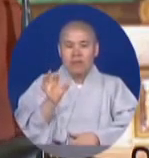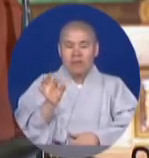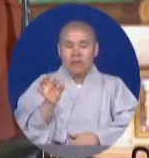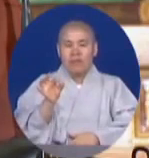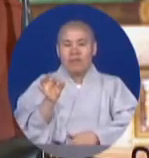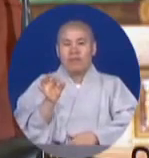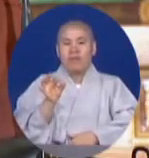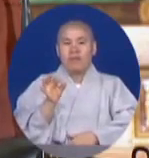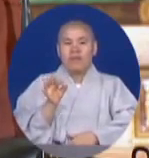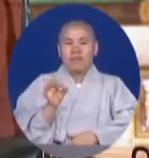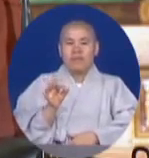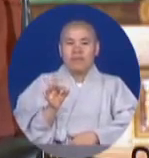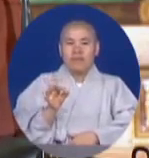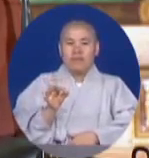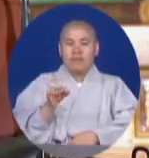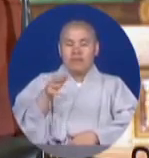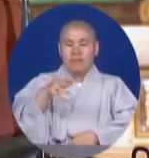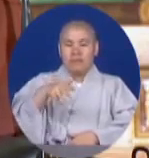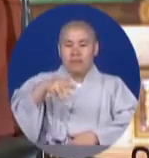주인공이